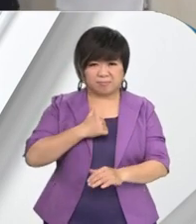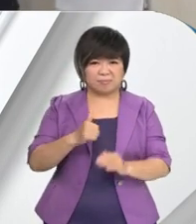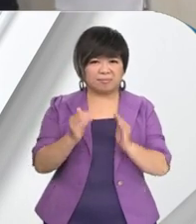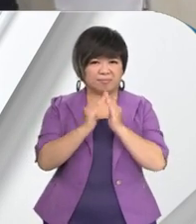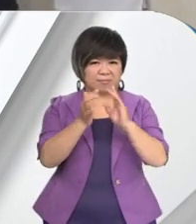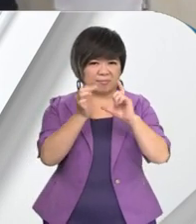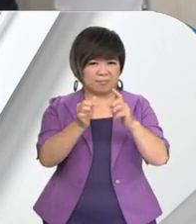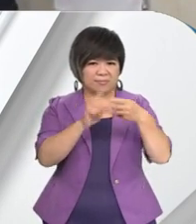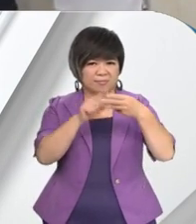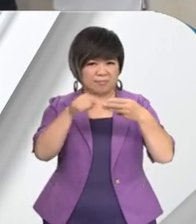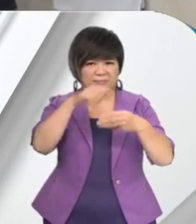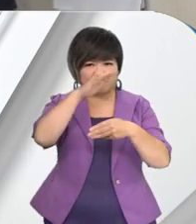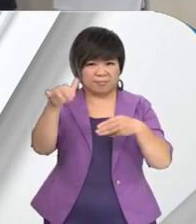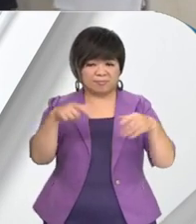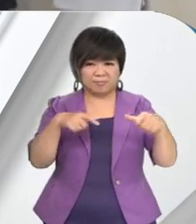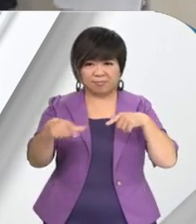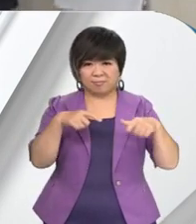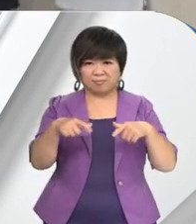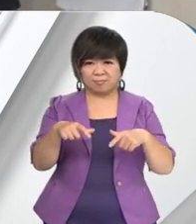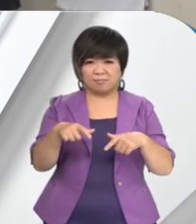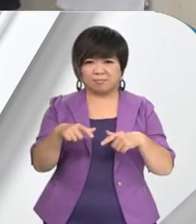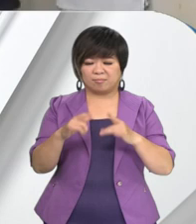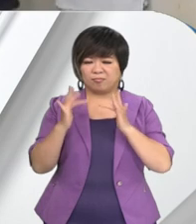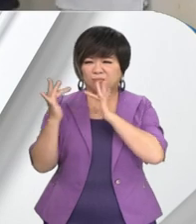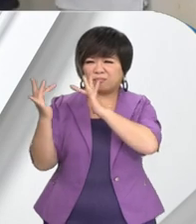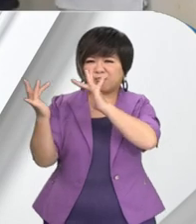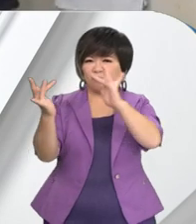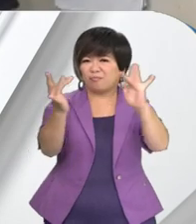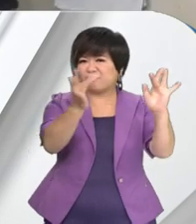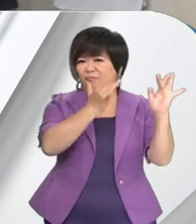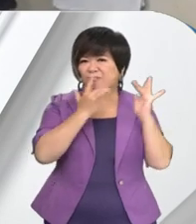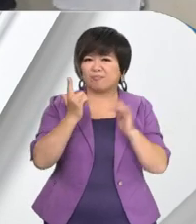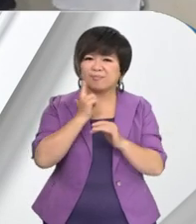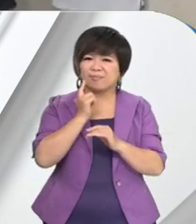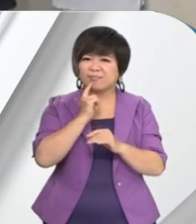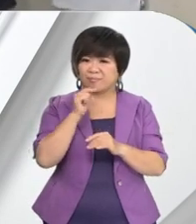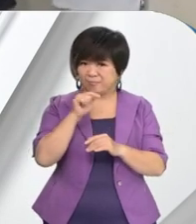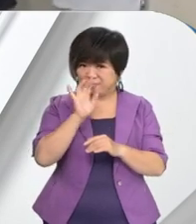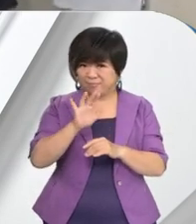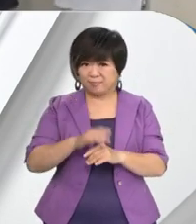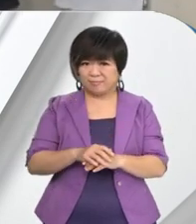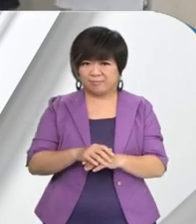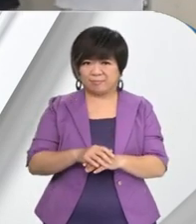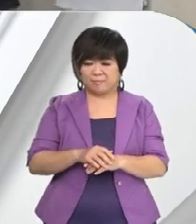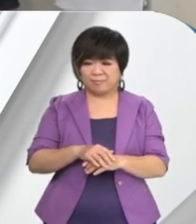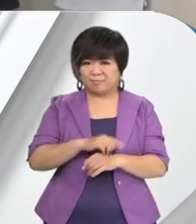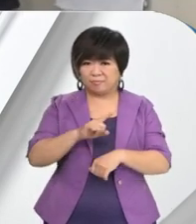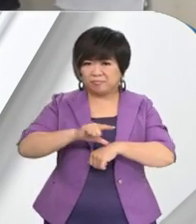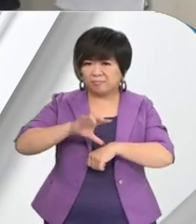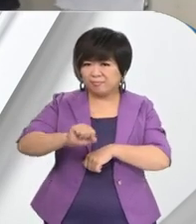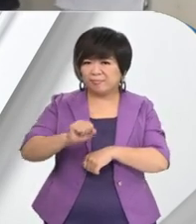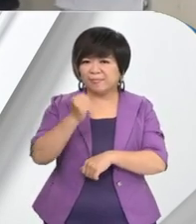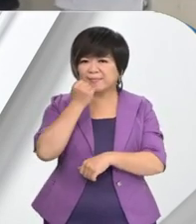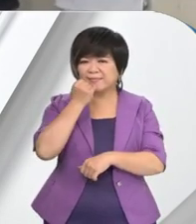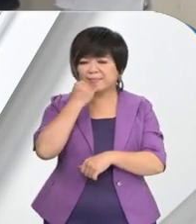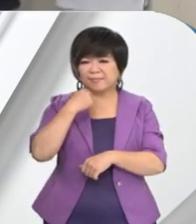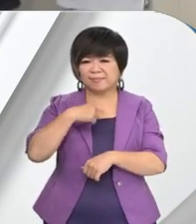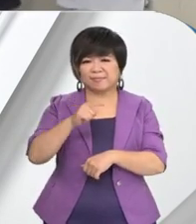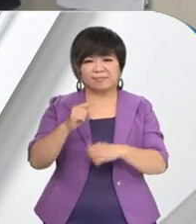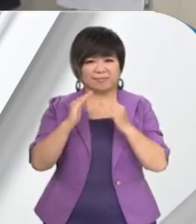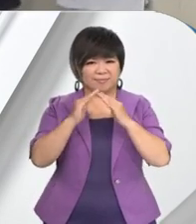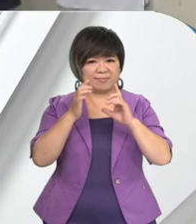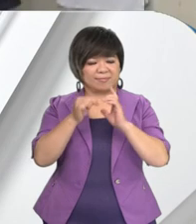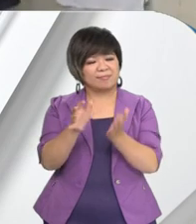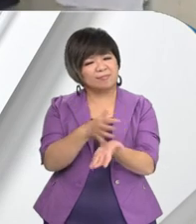市区的玉山公园也有完整绕一圈的这个落羽松啊。其实大家也可以利用这个到市区散步的时